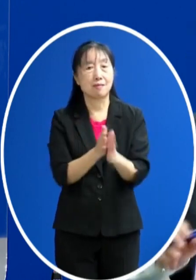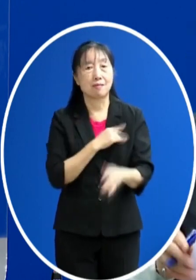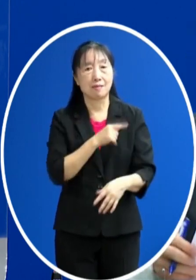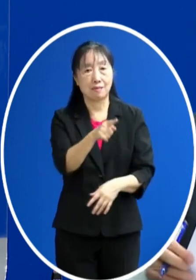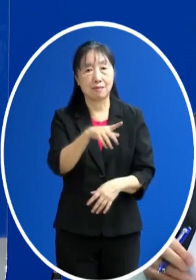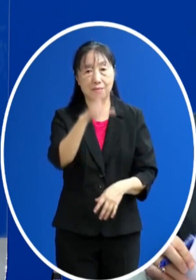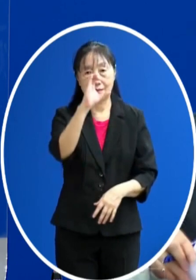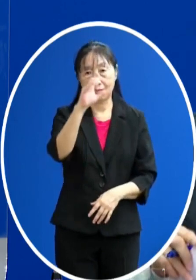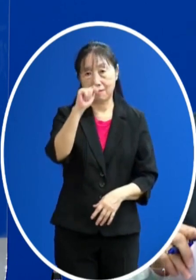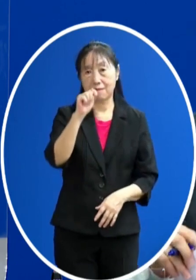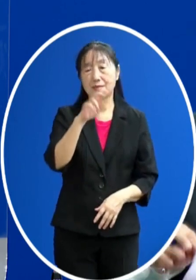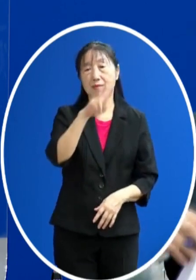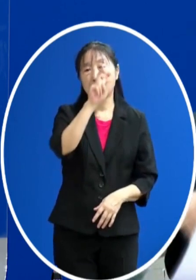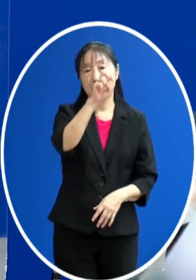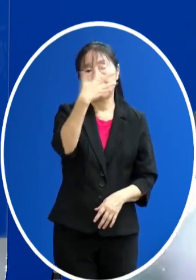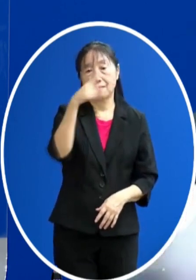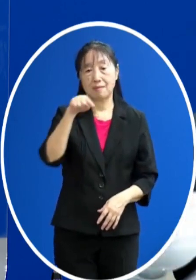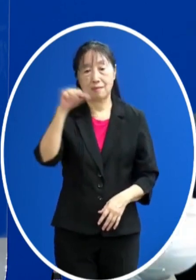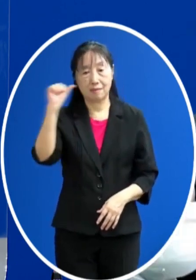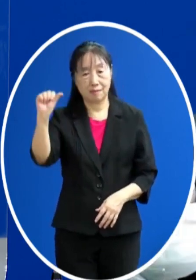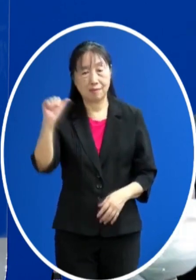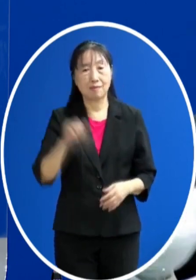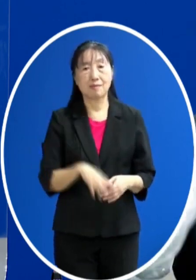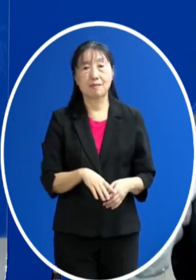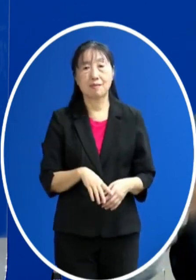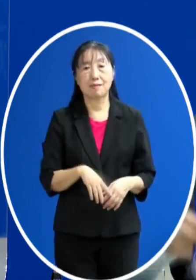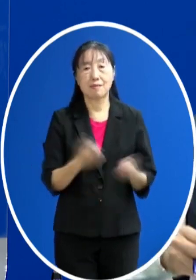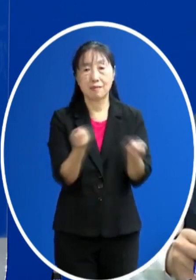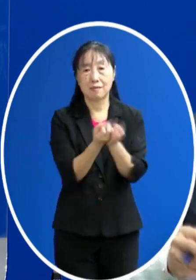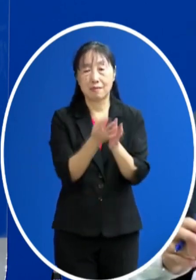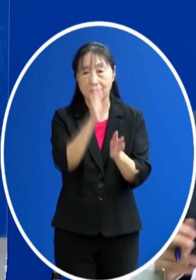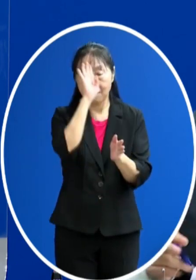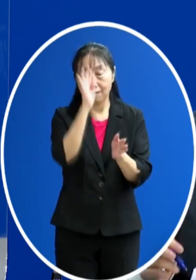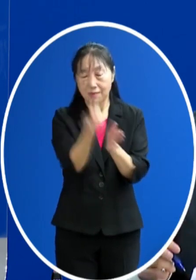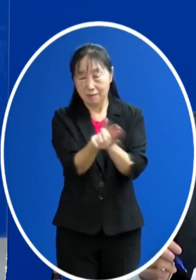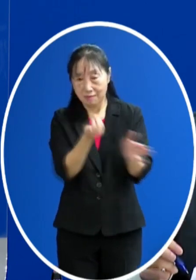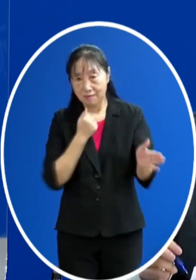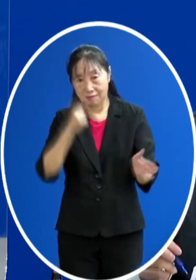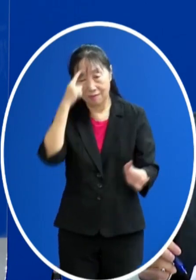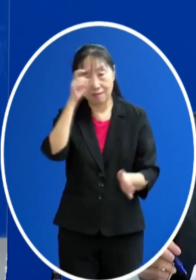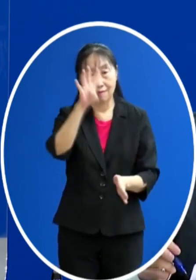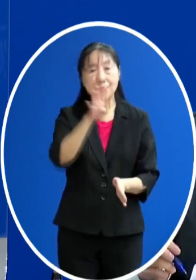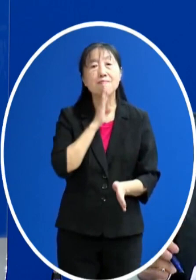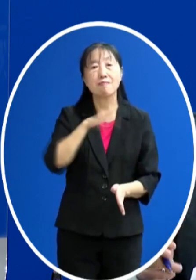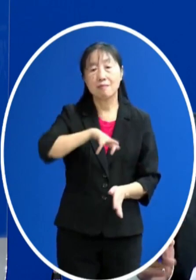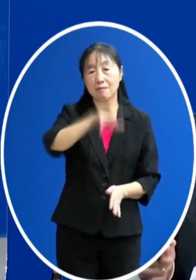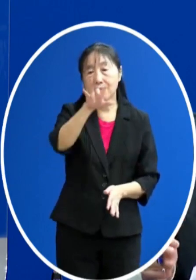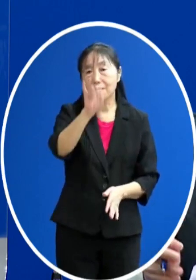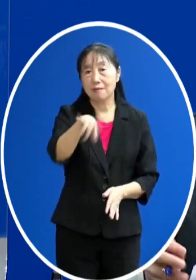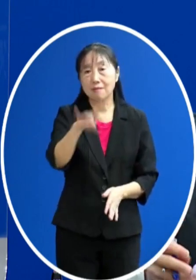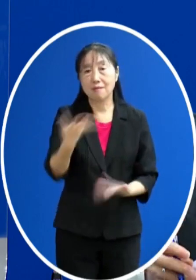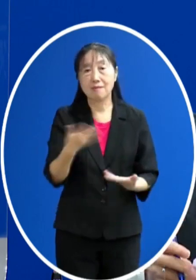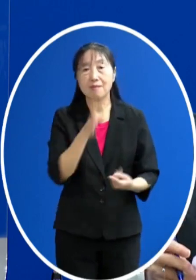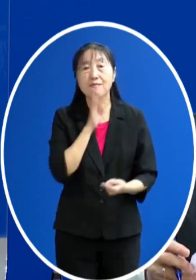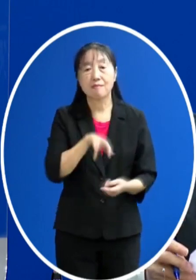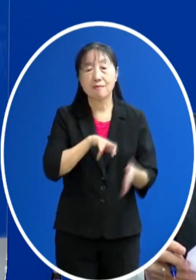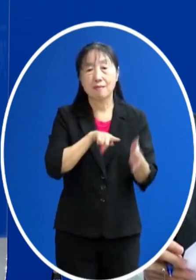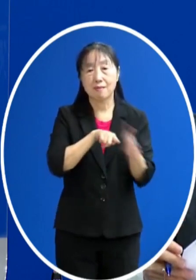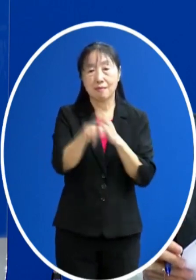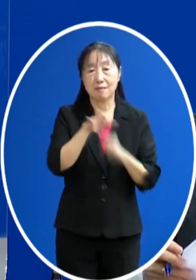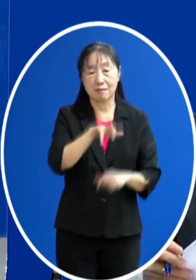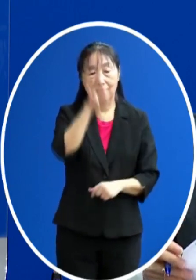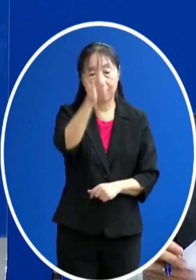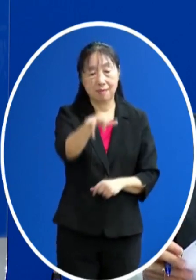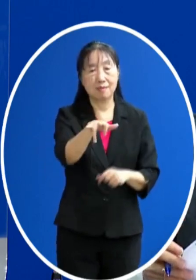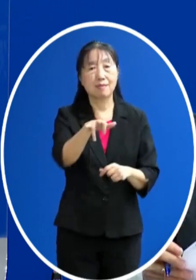，CT 值是28.5。那回顾他发病前14天的这个旅游史的话，应该说直飞史的话，